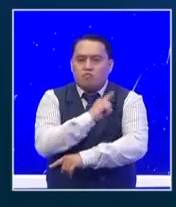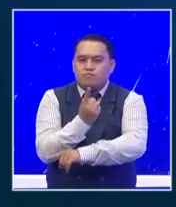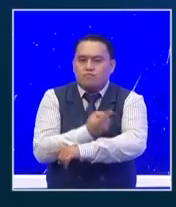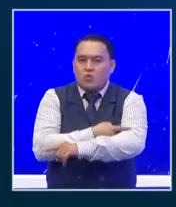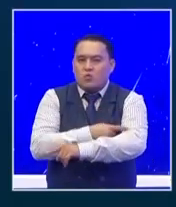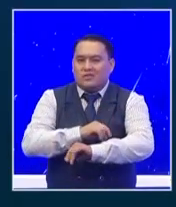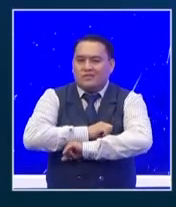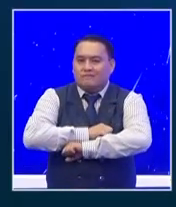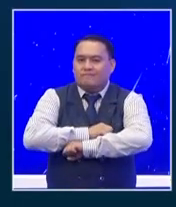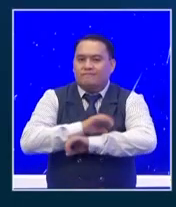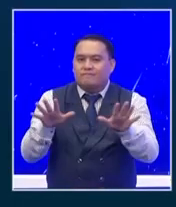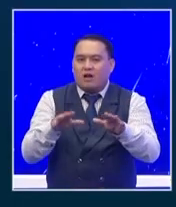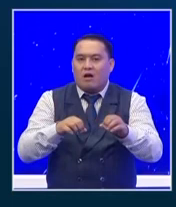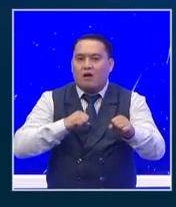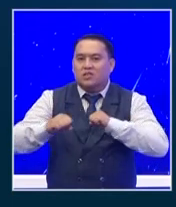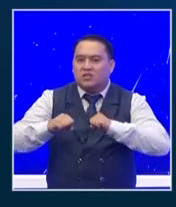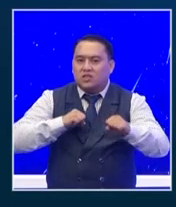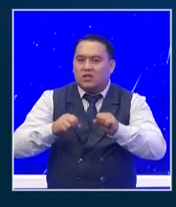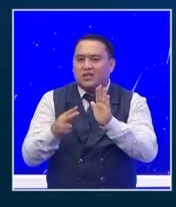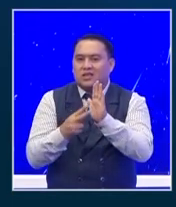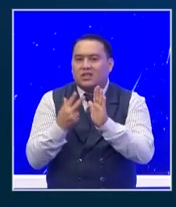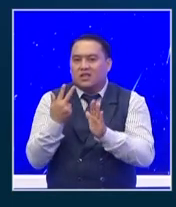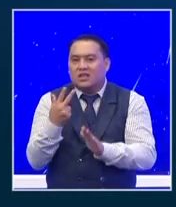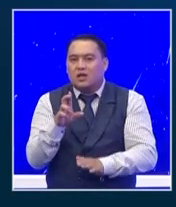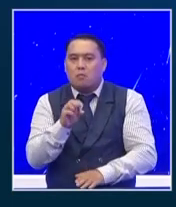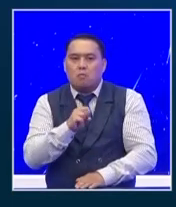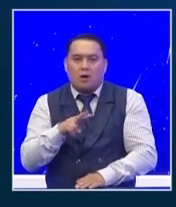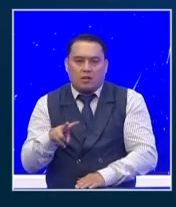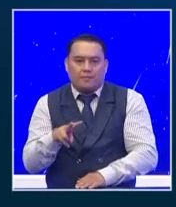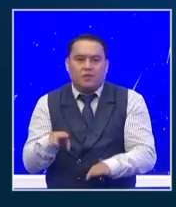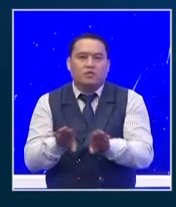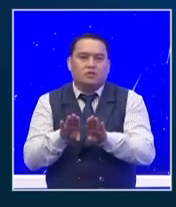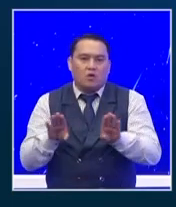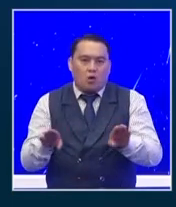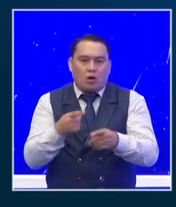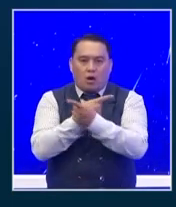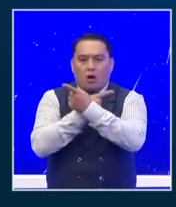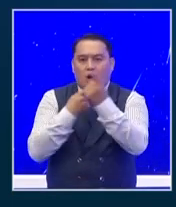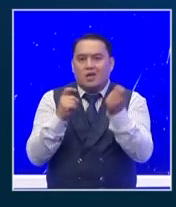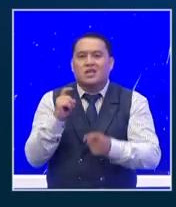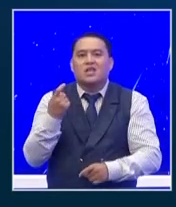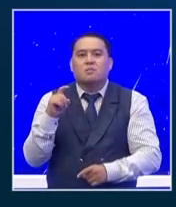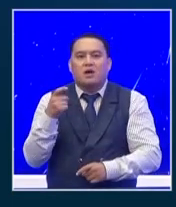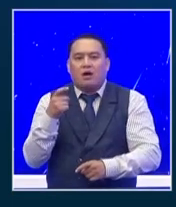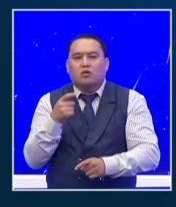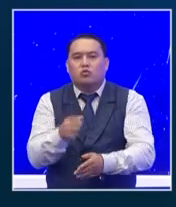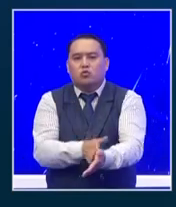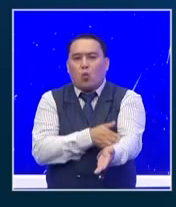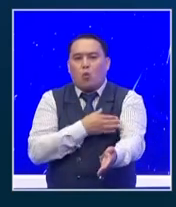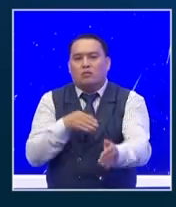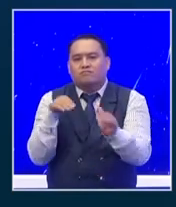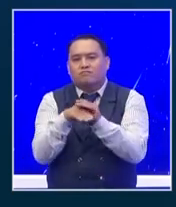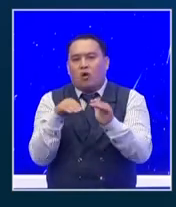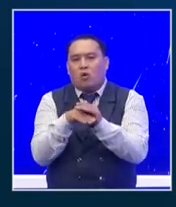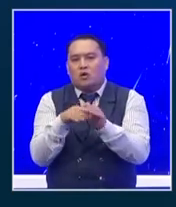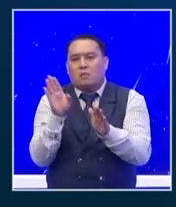такова, как если бы произошло землетрясение магнитудой 3,5 балла. Власти уже сообщили, что этот химикат долгое время хранился в